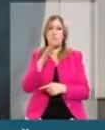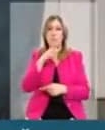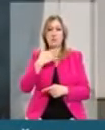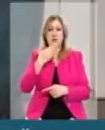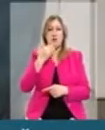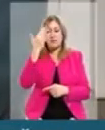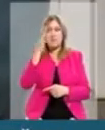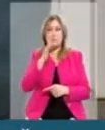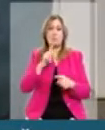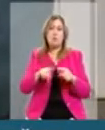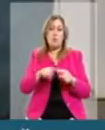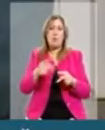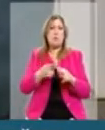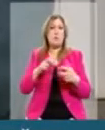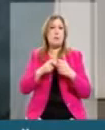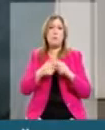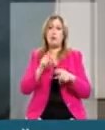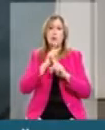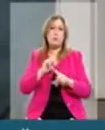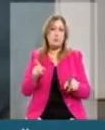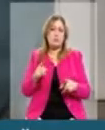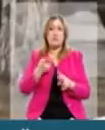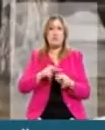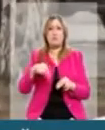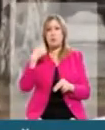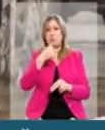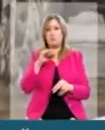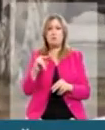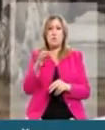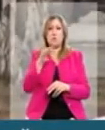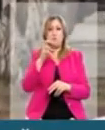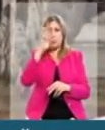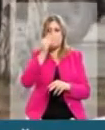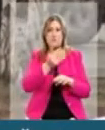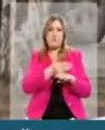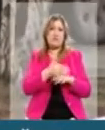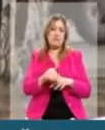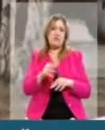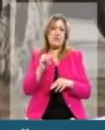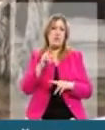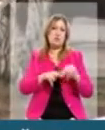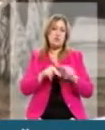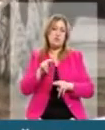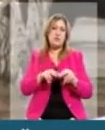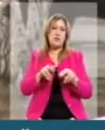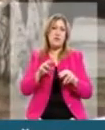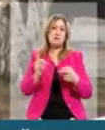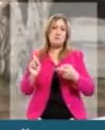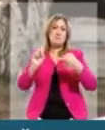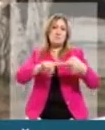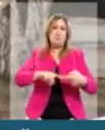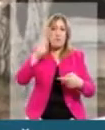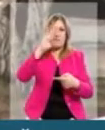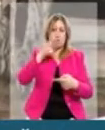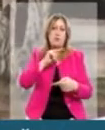период. Совсем скоро этой проблемой не будет вовсе. В этом году из областного бюджета выделили средства на строительство соединительного